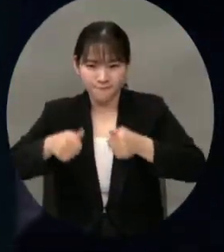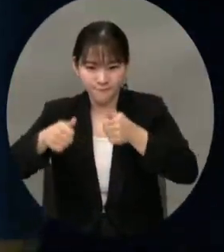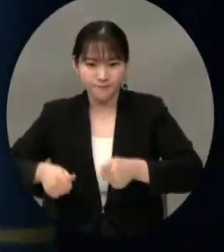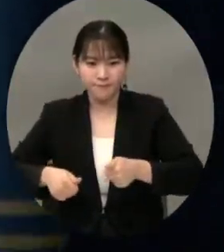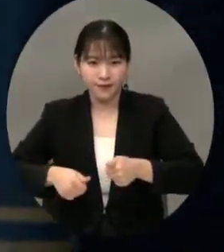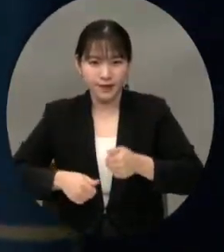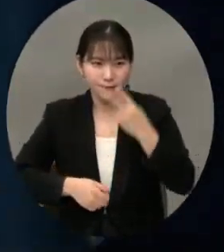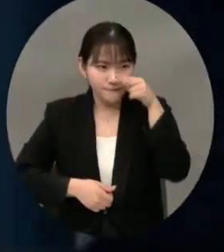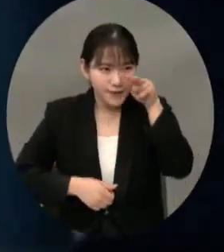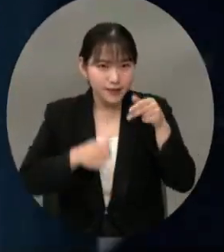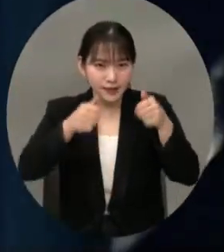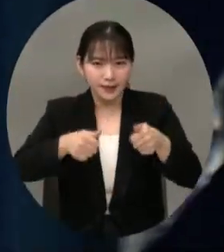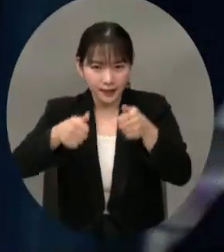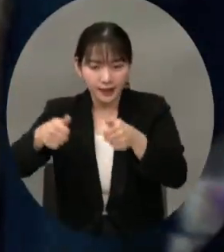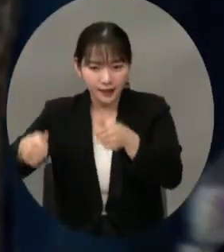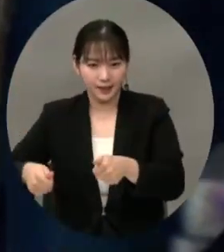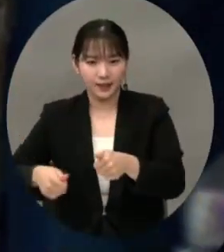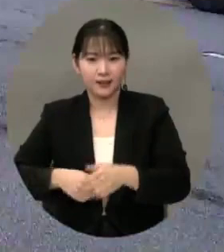레인형.